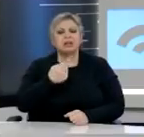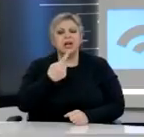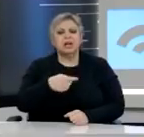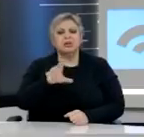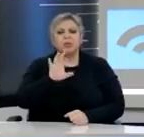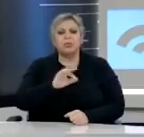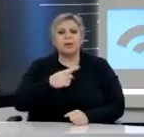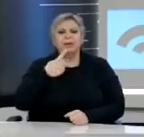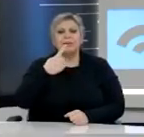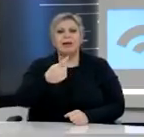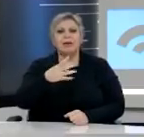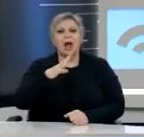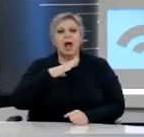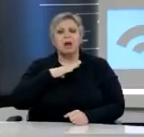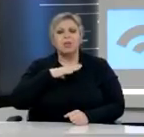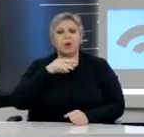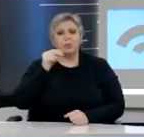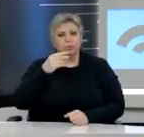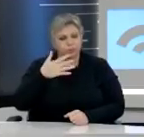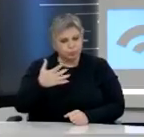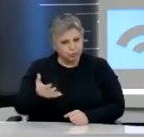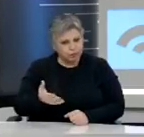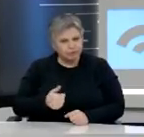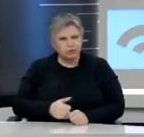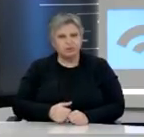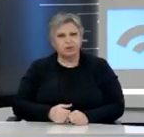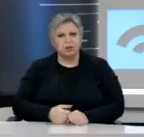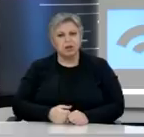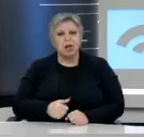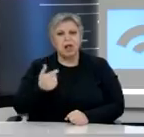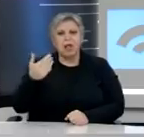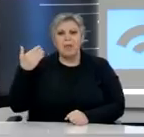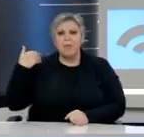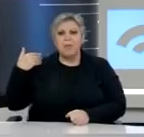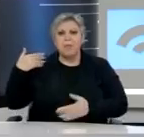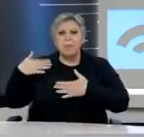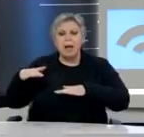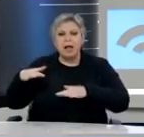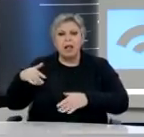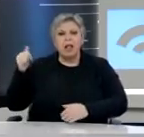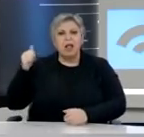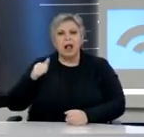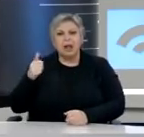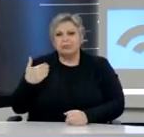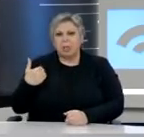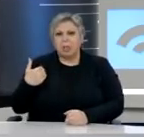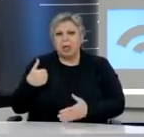151 να υπερψηφίσουν την πρόταση της πιστείας. Την προηγούμενη φορά που το επιχειρήσατε, βρήκατε μόλις 127, πριν από 6 μήνες.